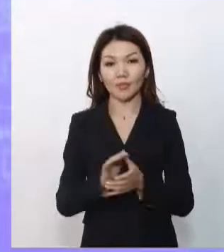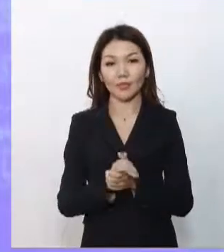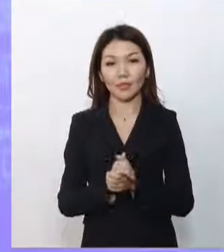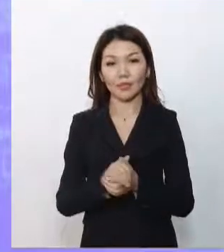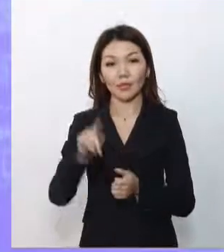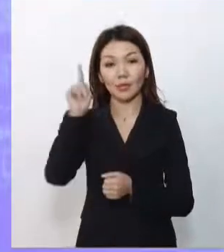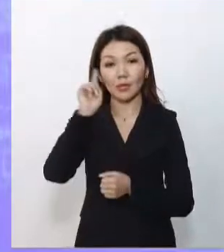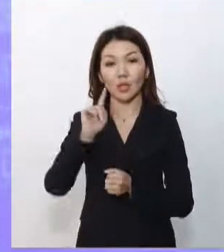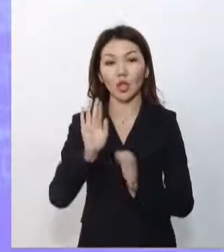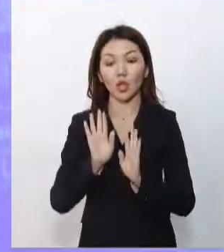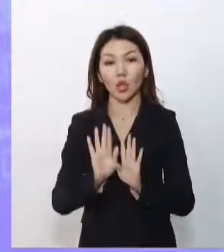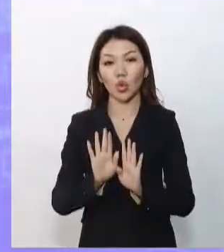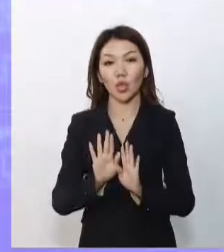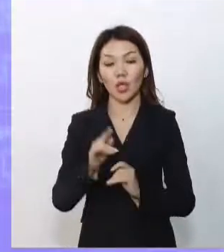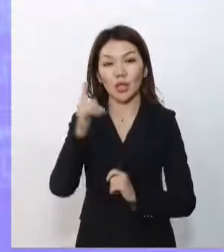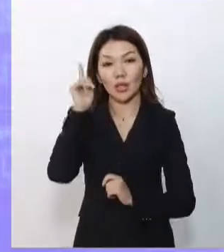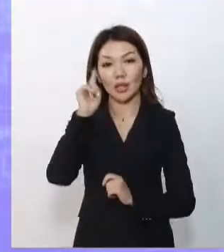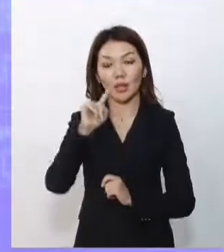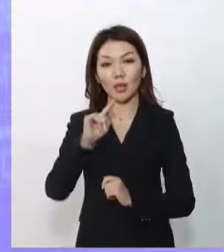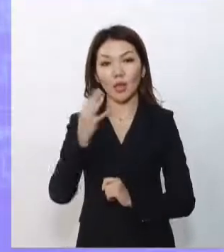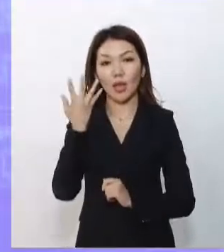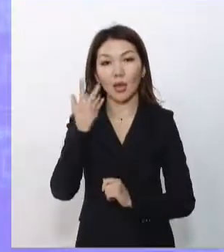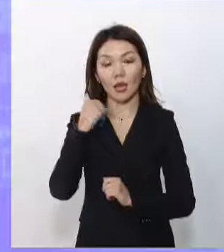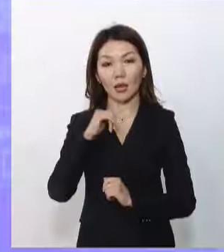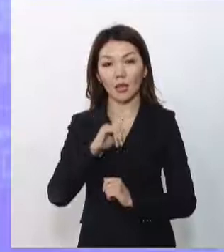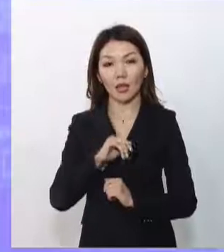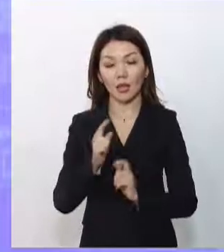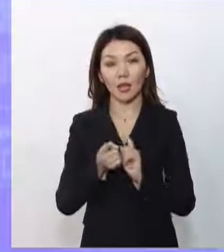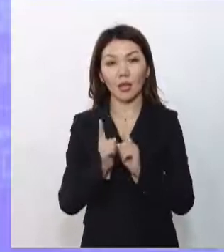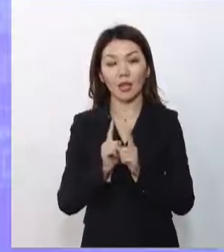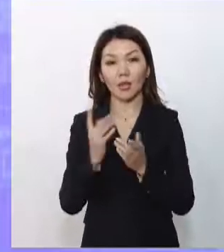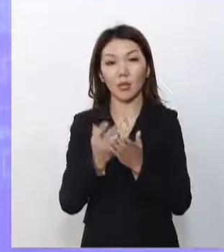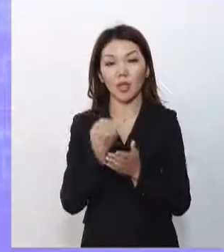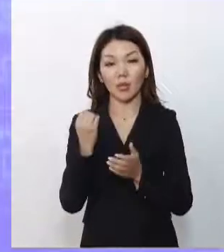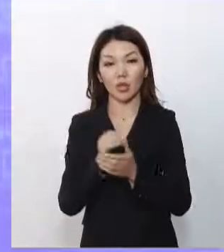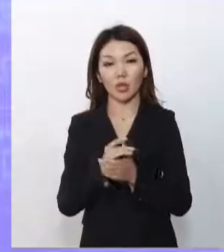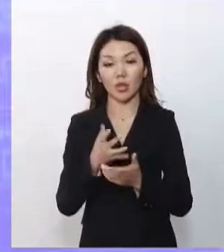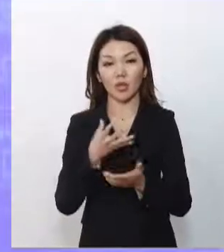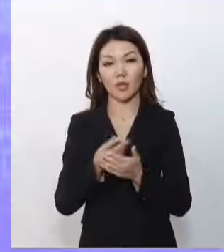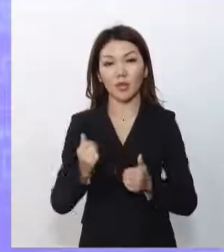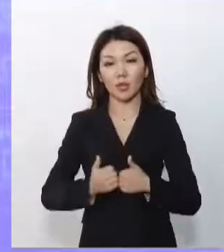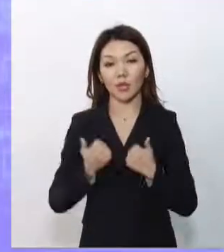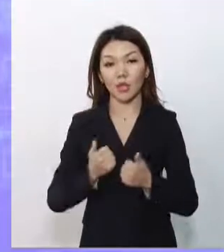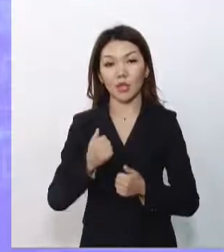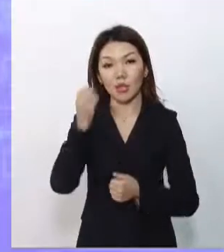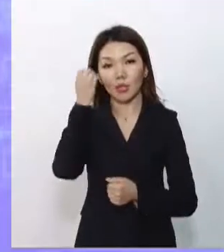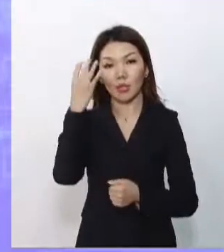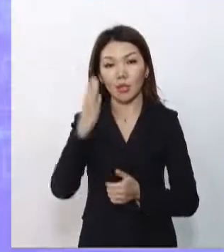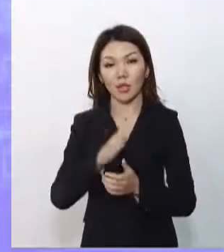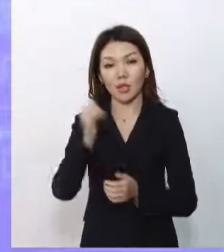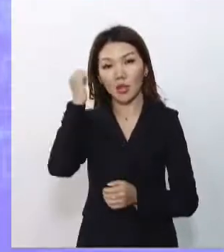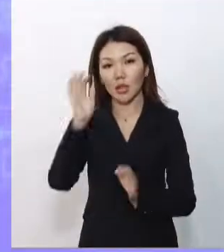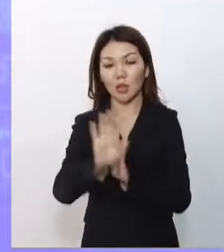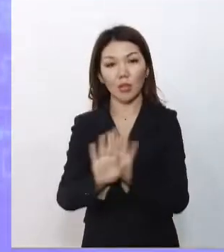Знание только тогда знание, когда оно приобретено усилиями своей мысли, а не